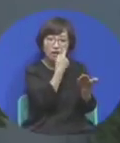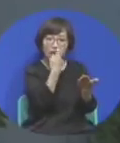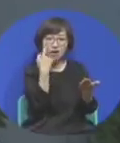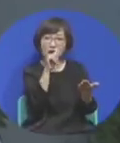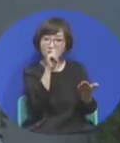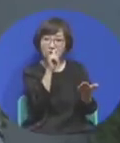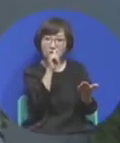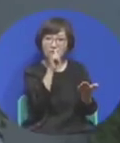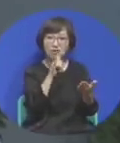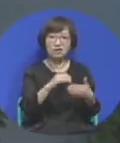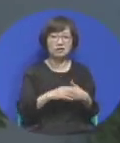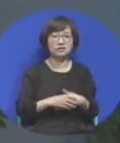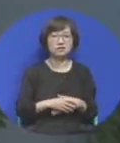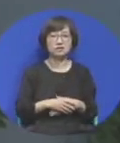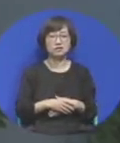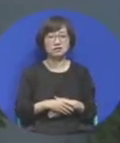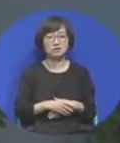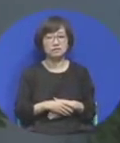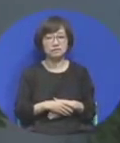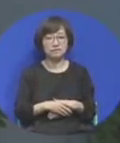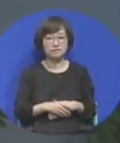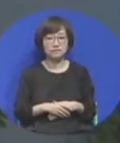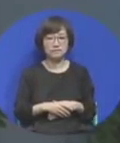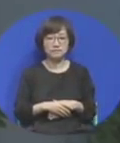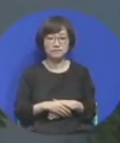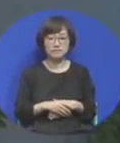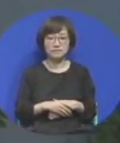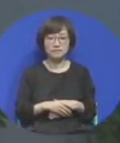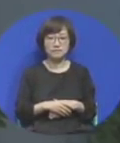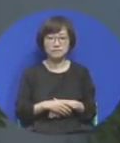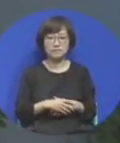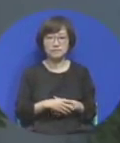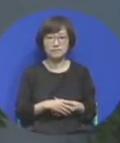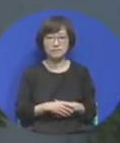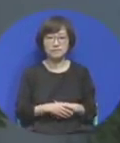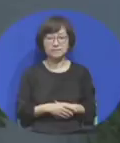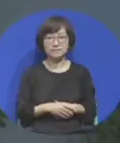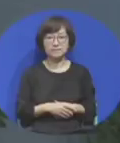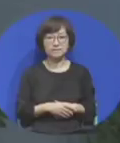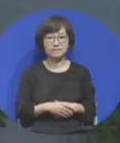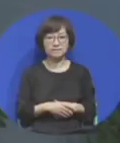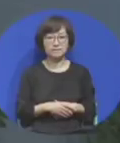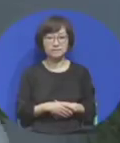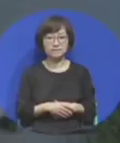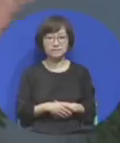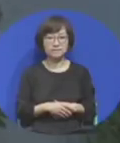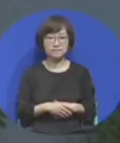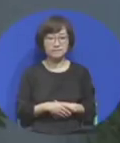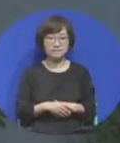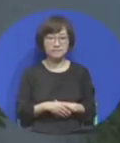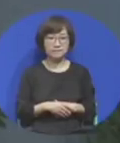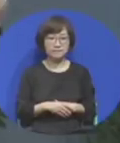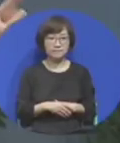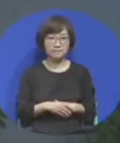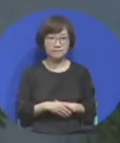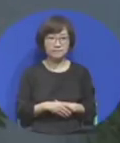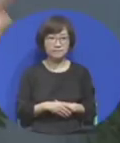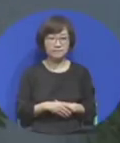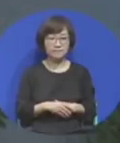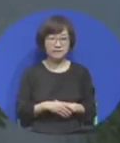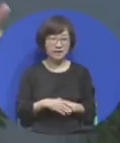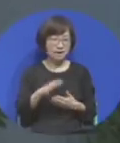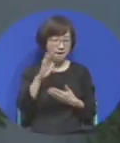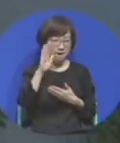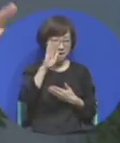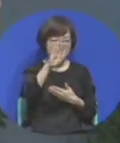of that during that age of Lot there was already homosexuality at that time. 간단합니다. It's very simple. 재앙이 들어닥치는 시대가